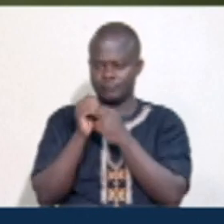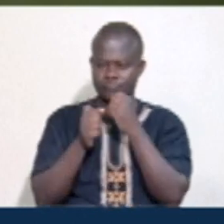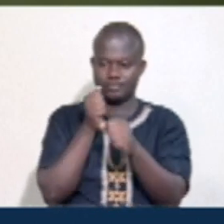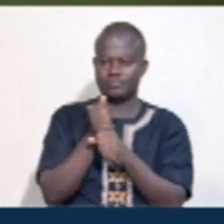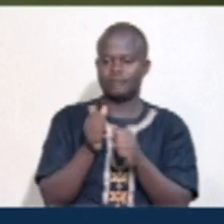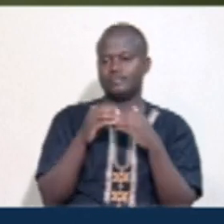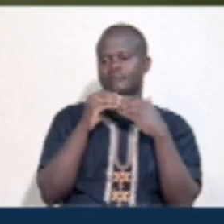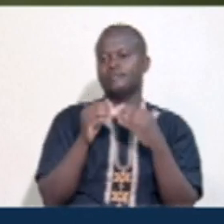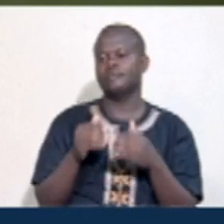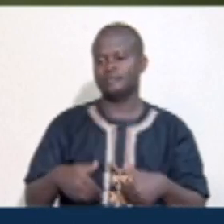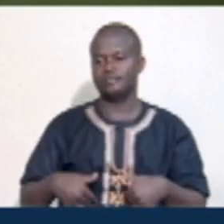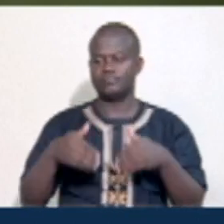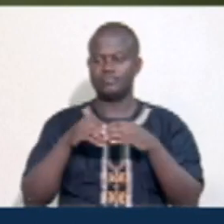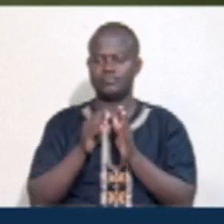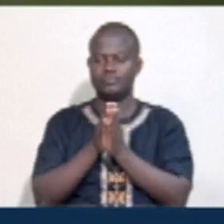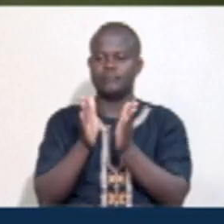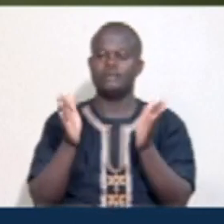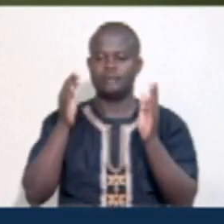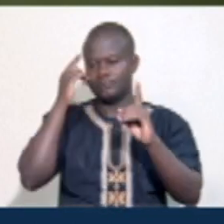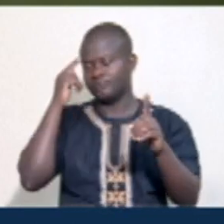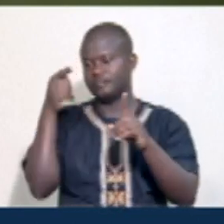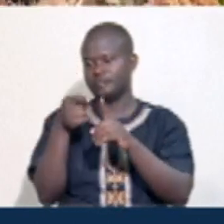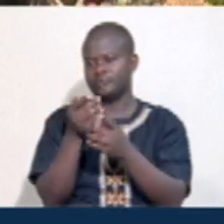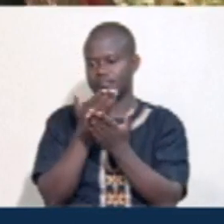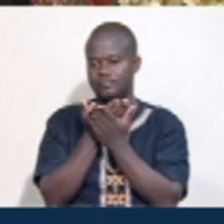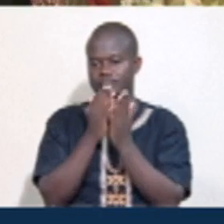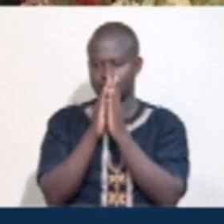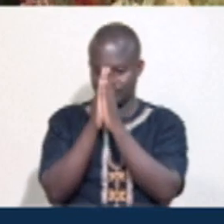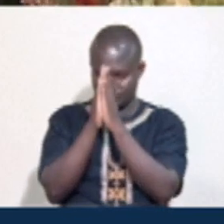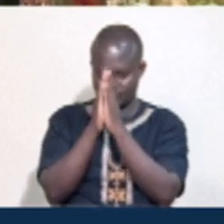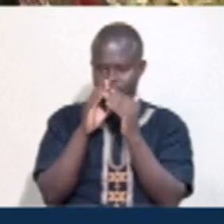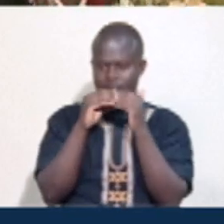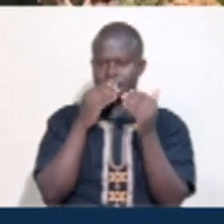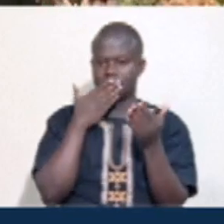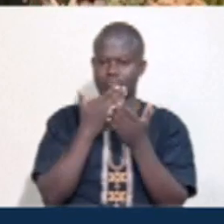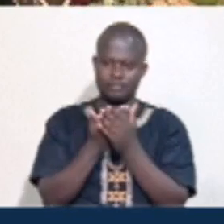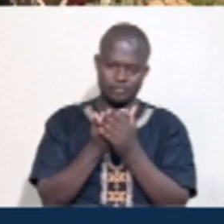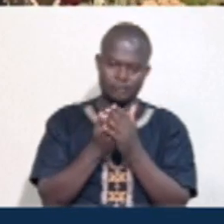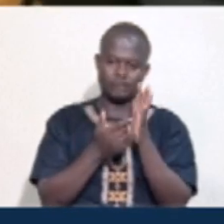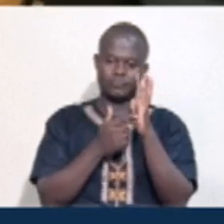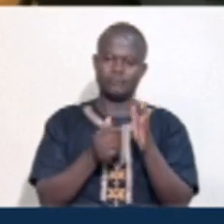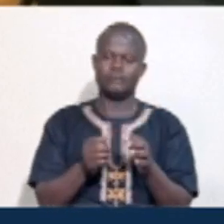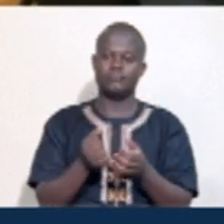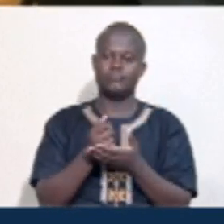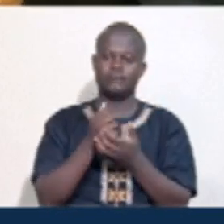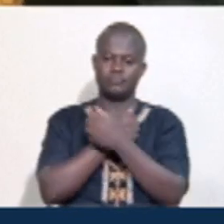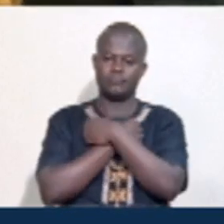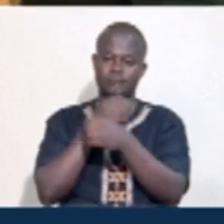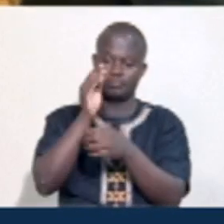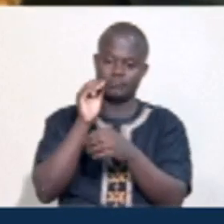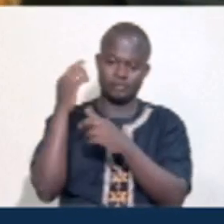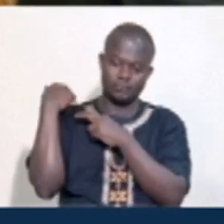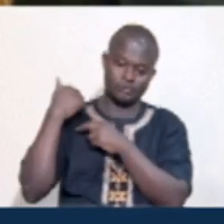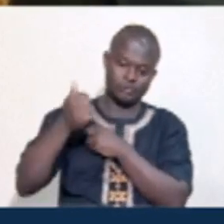ngarukamwaka y'abayobozi bakiri bato muri rusange abagamije kubasabira ku Mana kuba abayobozi barangwa n'indangagaciro zo gukunda Imana mu nshingano